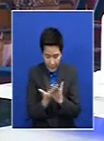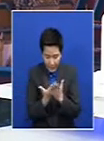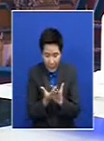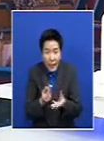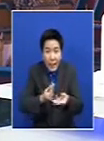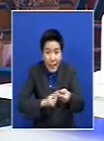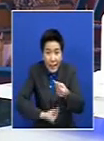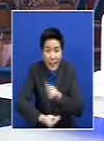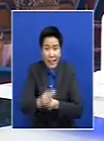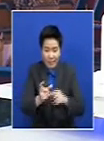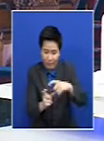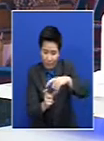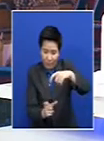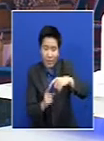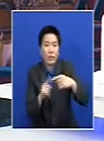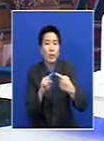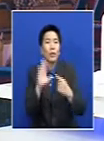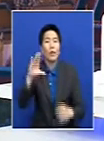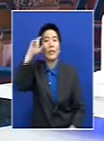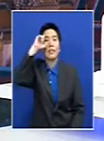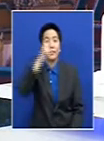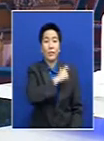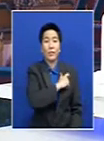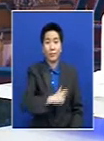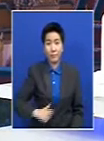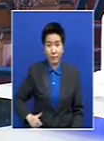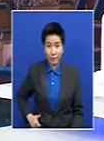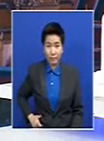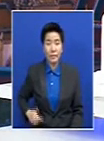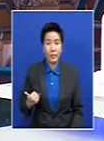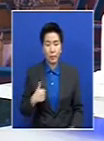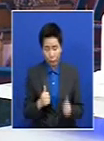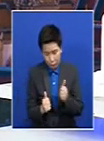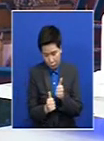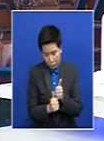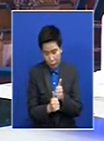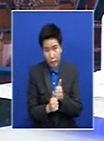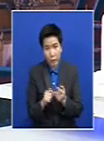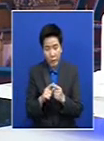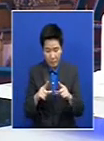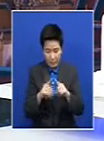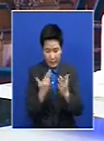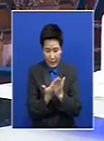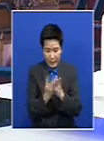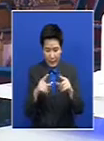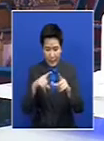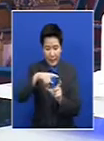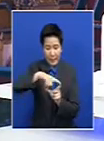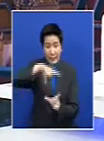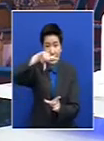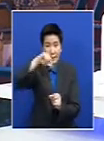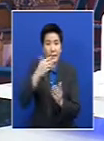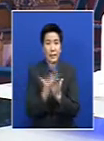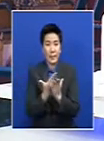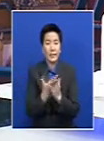ที่ระลึกเฉลิมพระเกียรติด้วยสำหรับโอกาสมหามงคลนี้นะครับซึ่งทางผู้ช่วยผู้ว่าการสายออกบัตรธนาคารแห่งประเทศไท